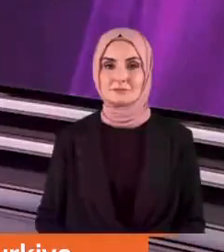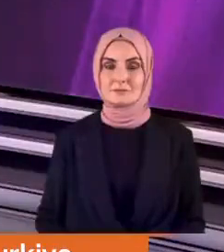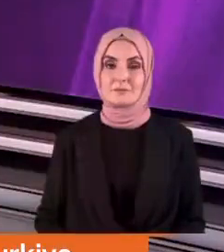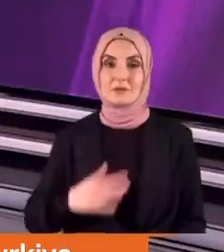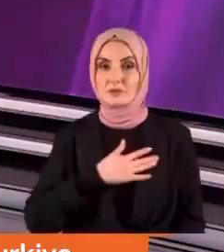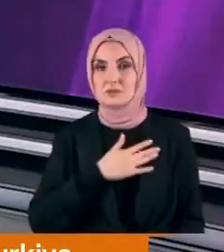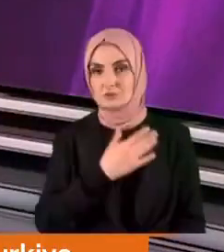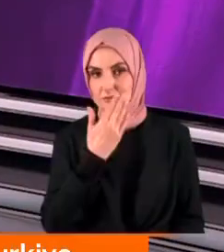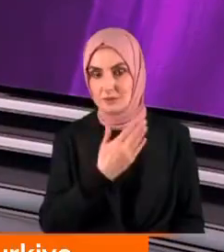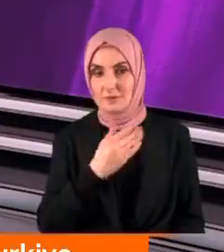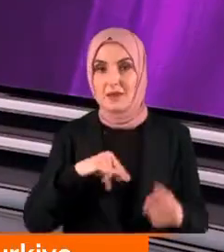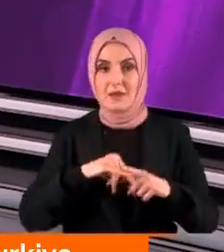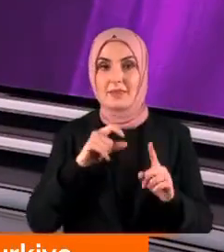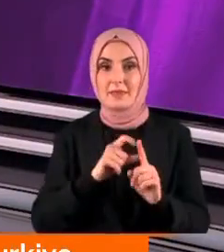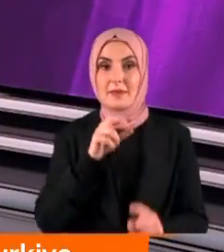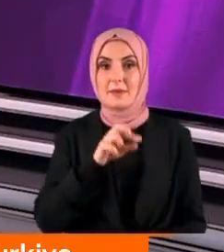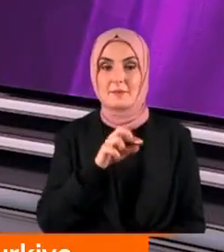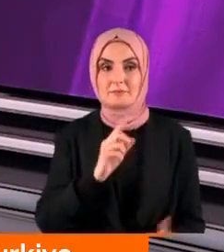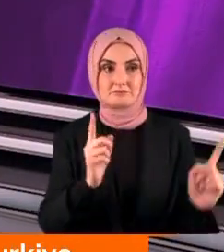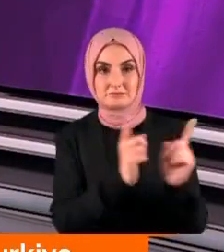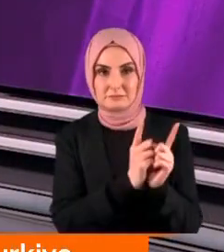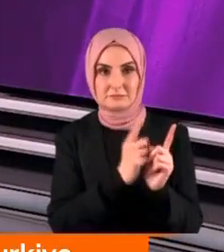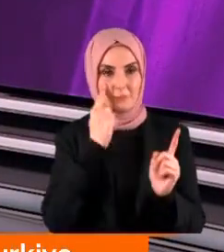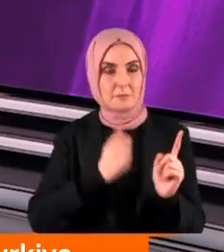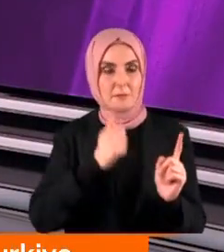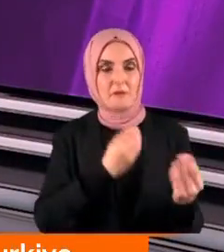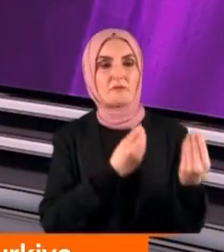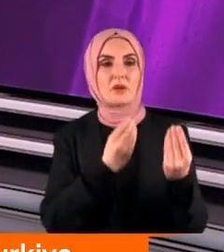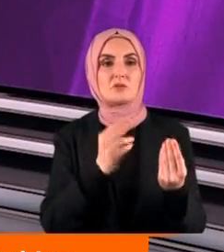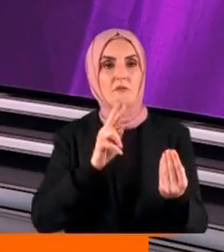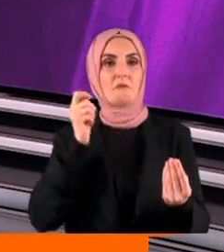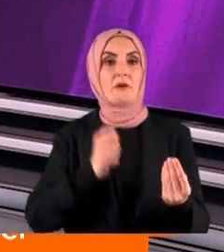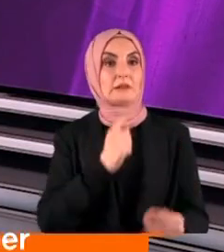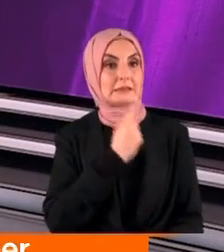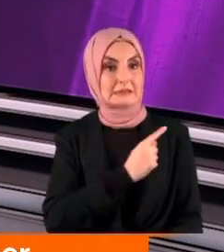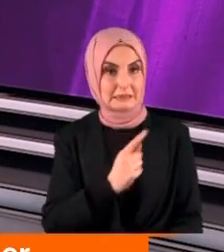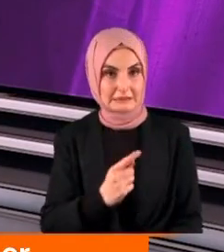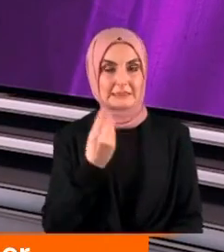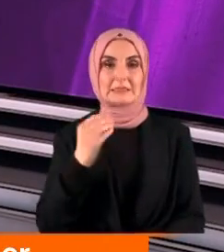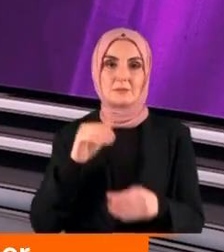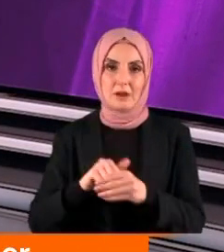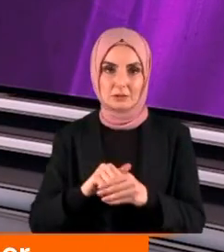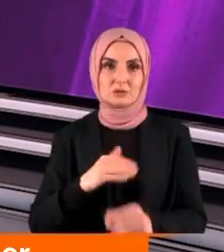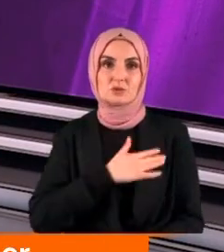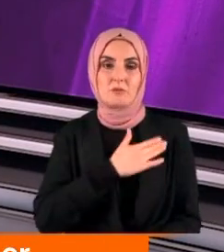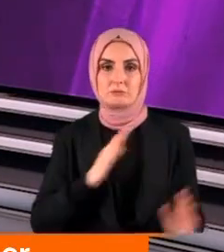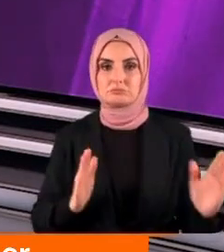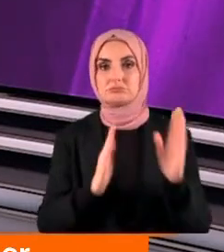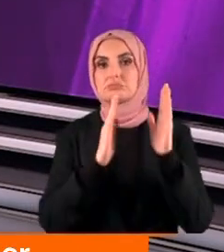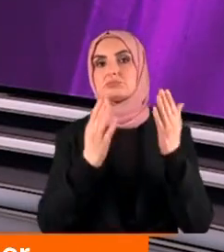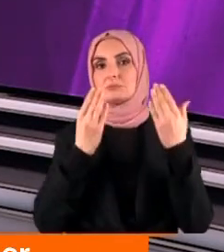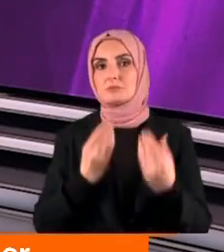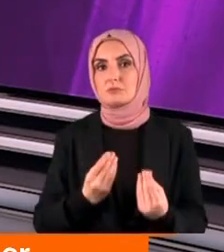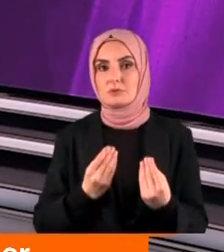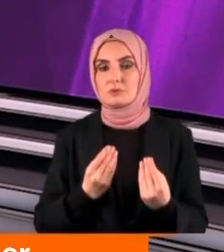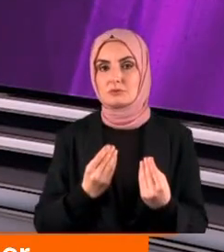bana muhalefet partisi HDP'ye bakanlık vaadinde bulunmuş iyi Parti ve CHP karşı karşıya gelmişti Öyle ki iyi Parti